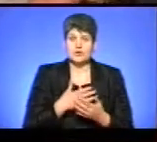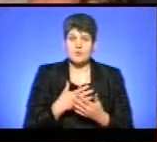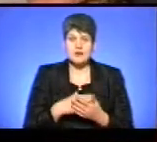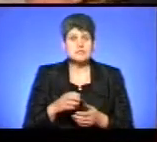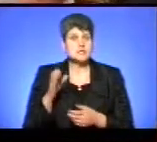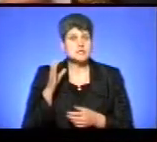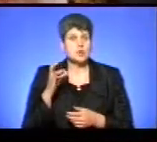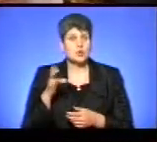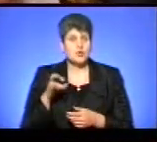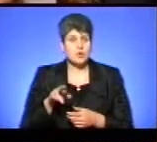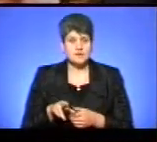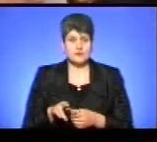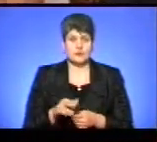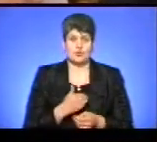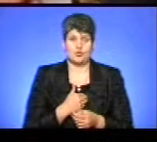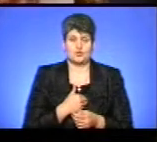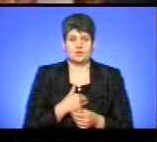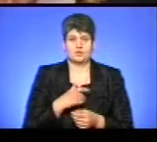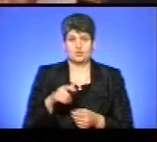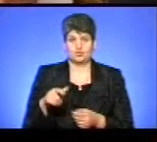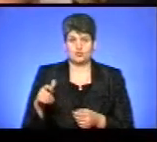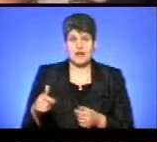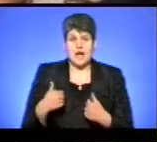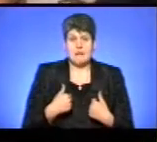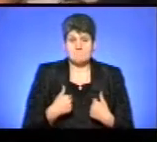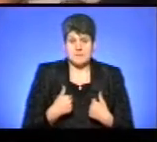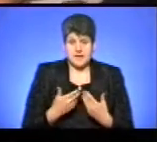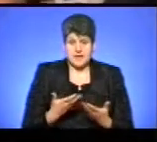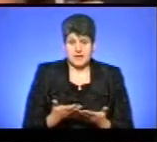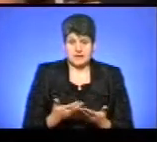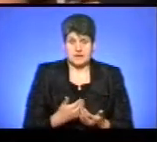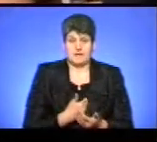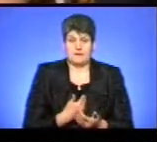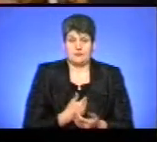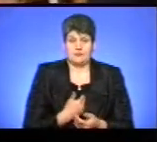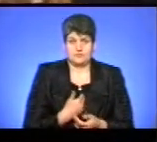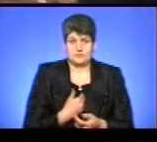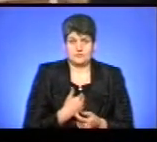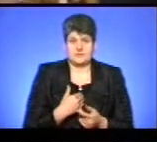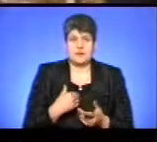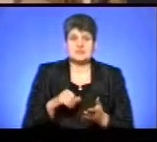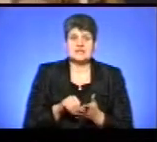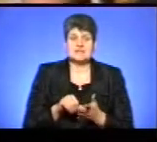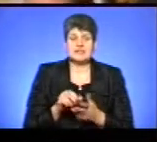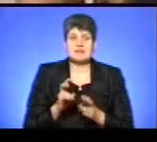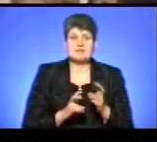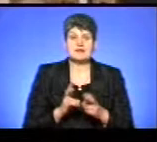слухання ініціює громадські. А ми ініціюємо як представники підприємства.